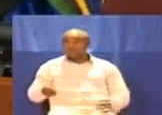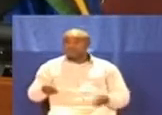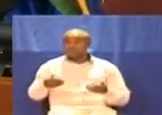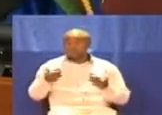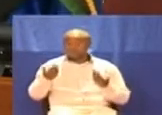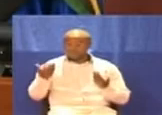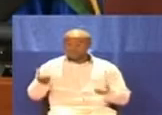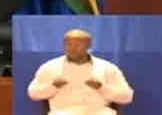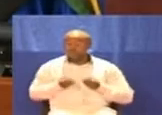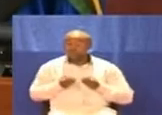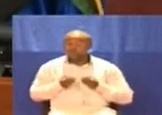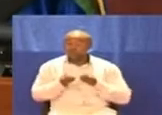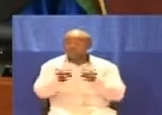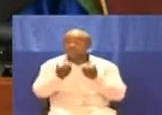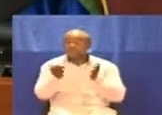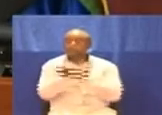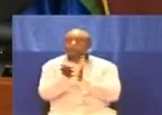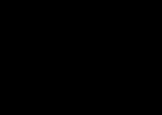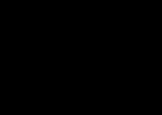tukakabidhini shule.